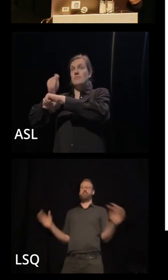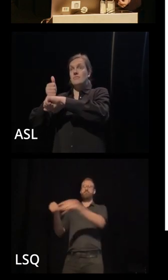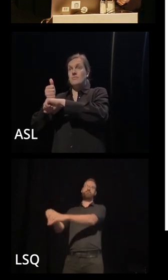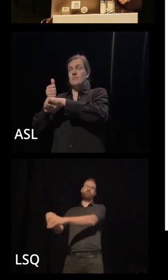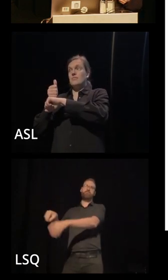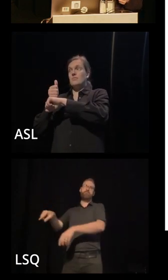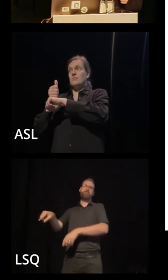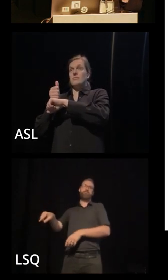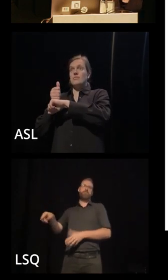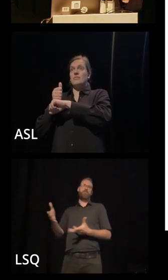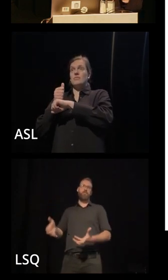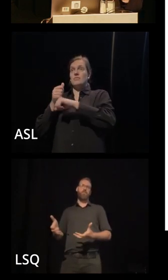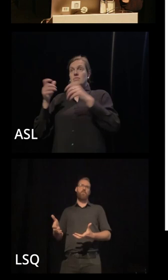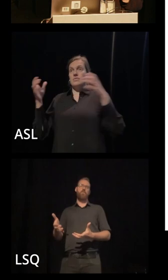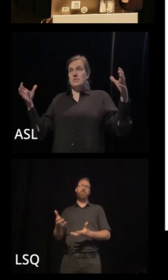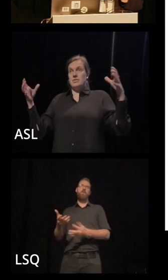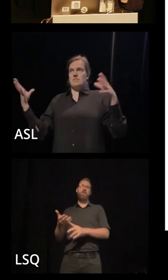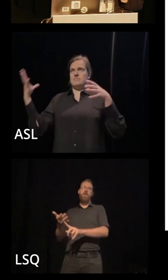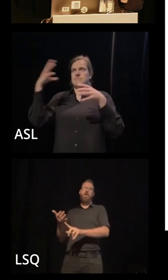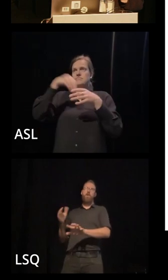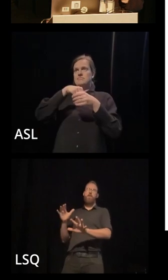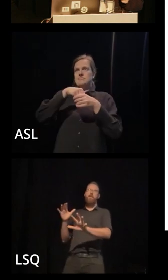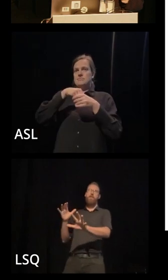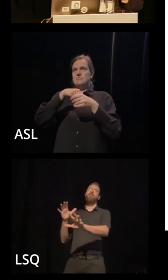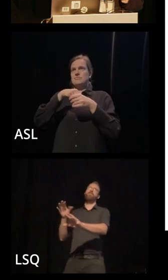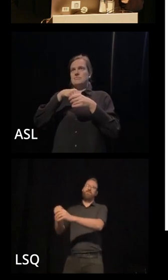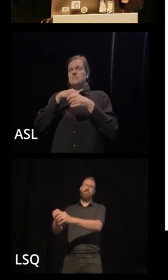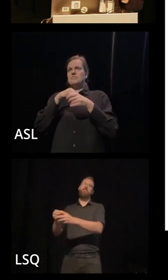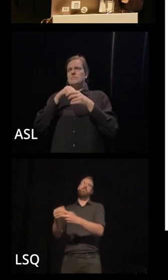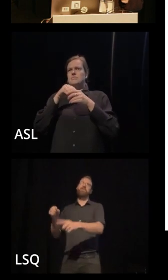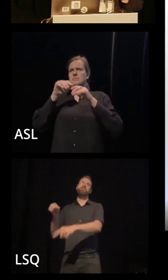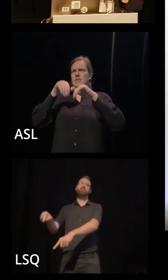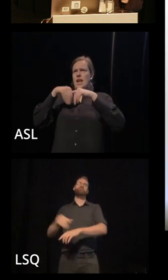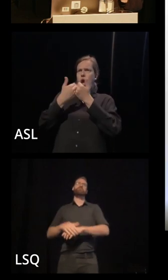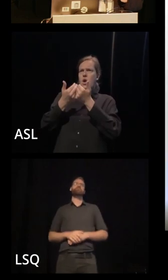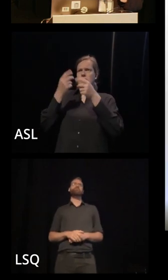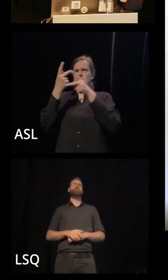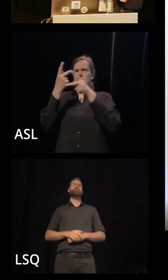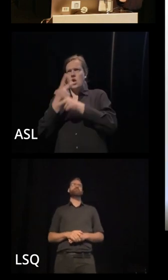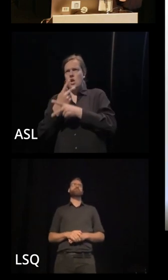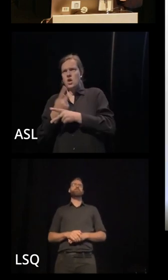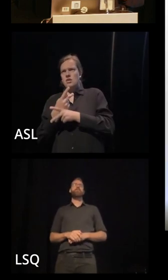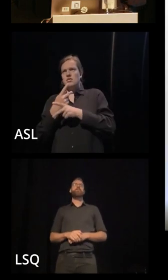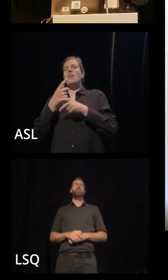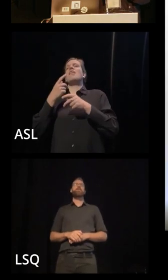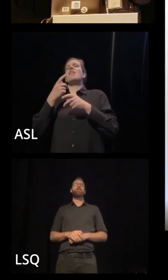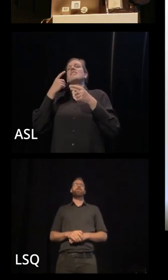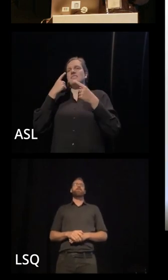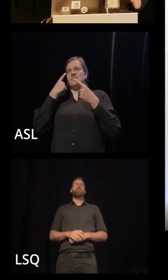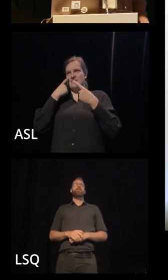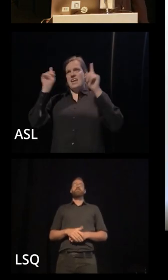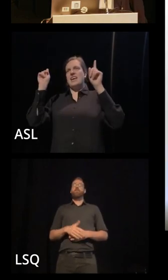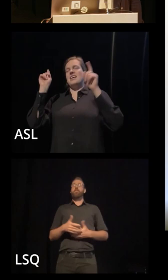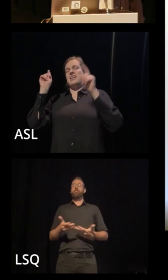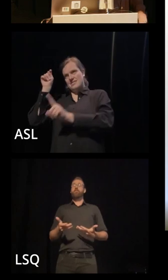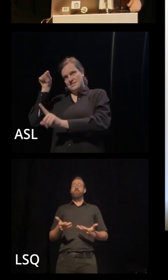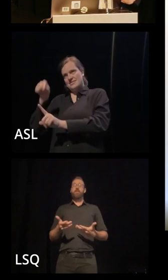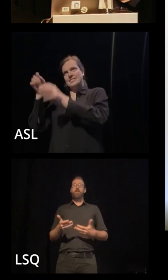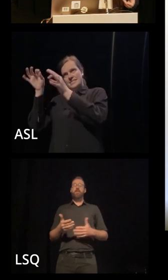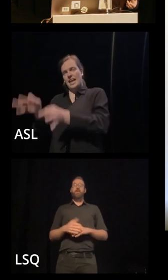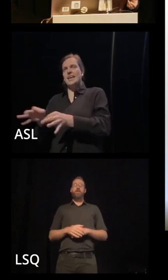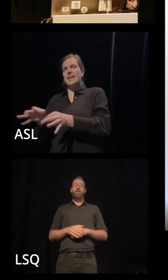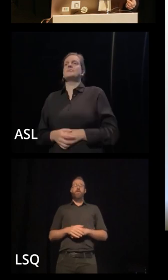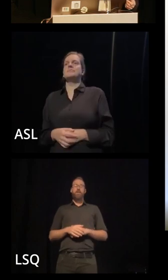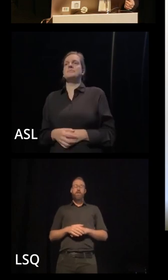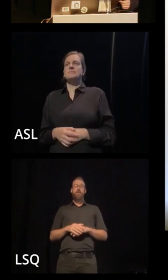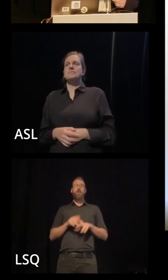que j'imagine depuis quelques années maintenant. Donc, en fait, pour vous donner une brève idée de